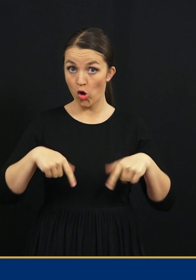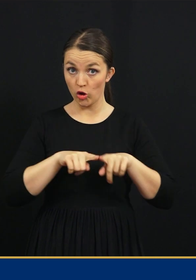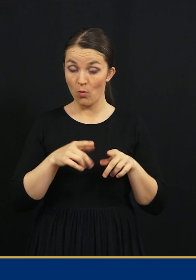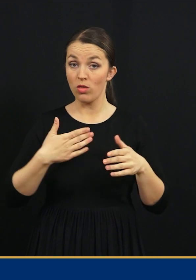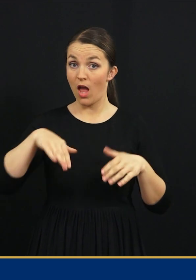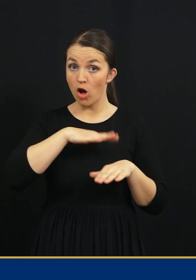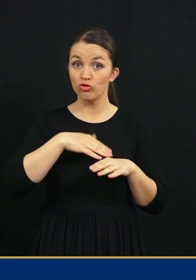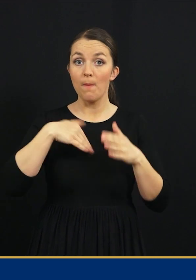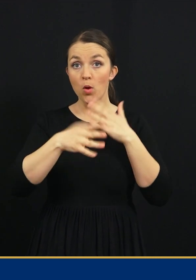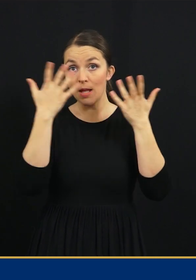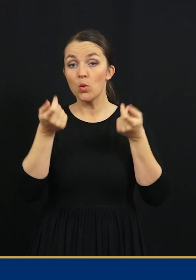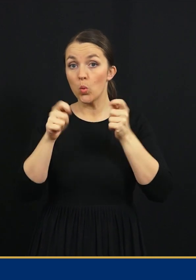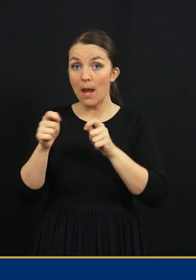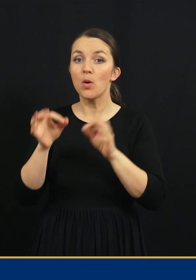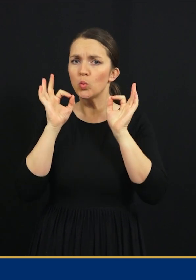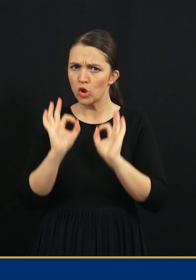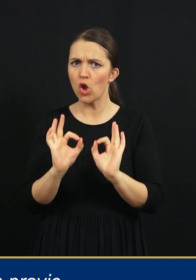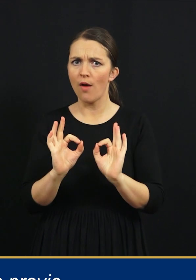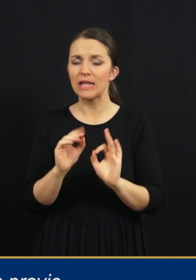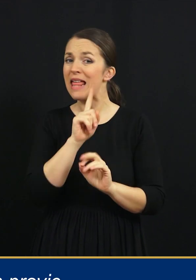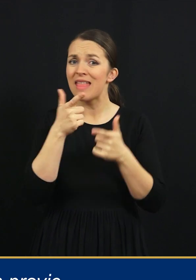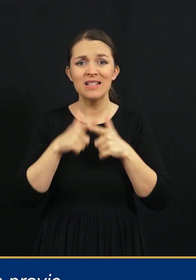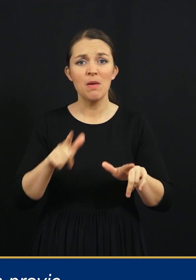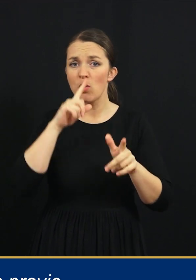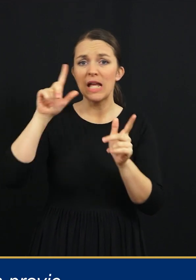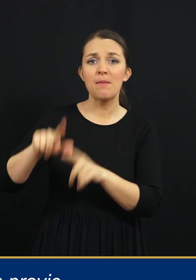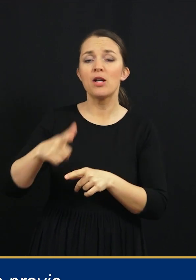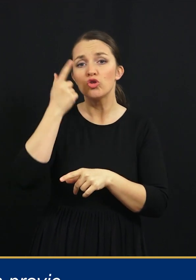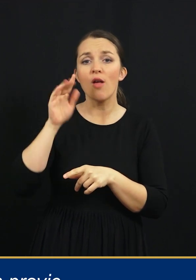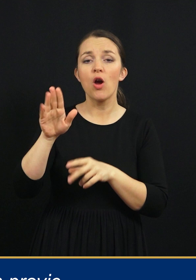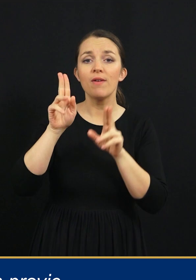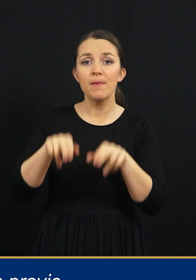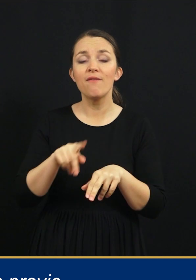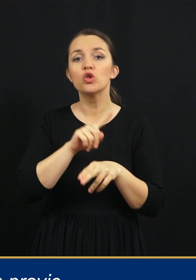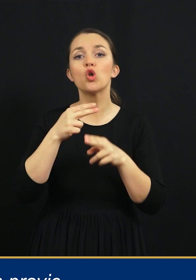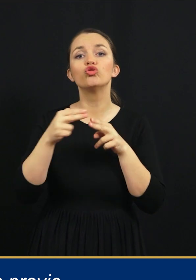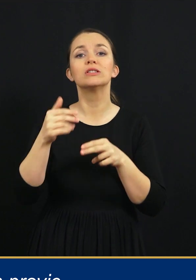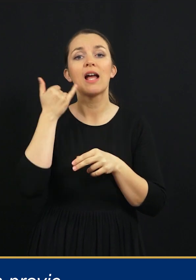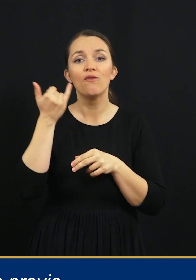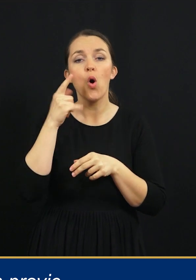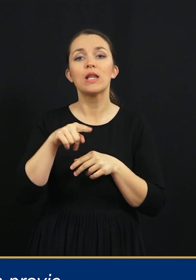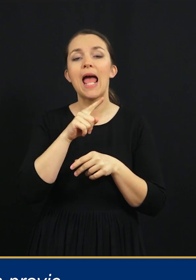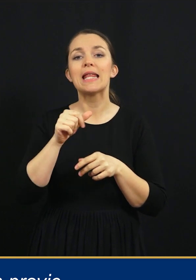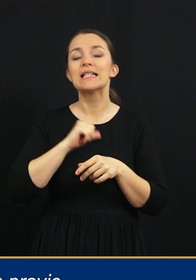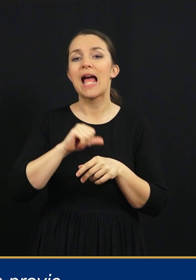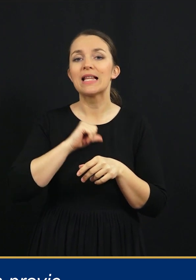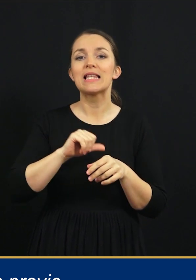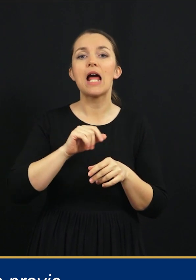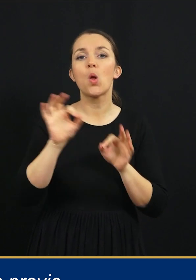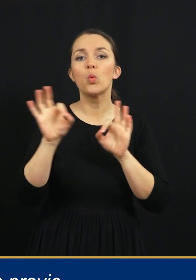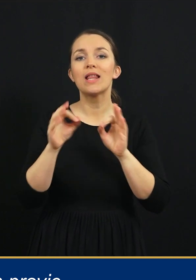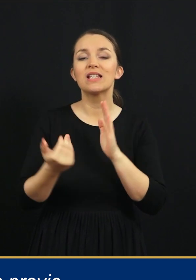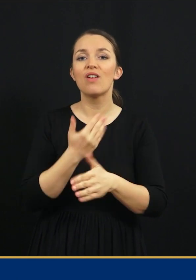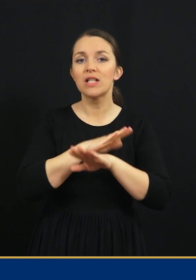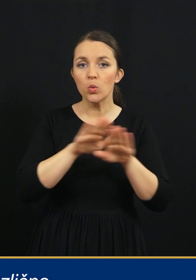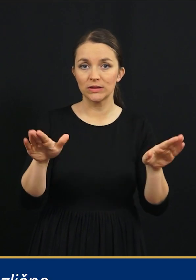so naši podnebni ukrepi učinkoviti, ne smemo zanemariti človekovih pravic do čiste vode in sanitarne ureditve za